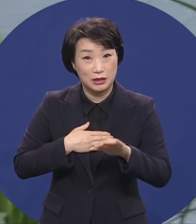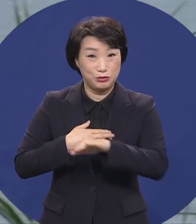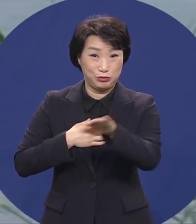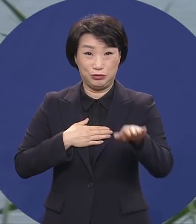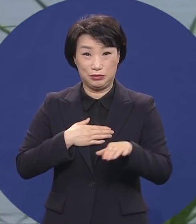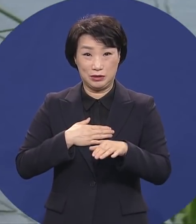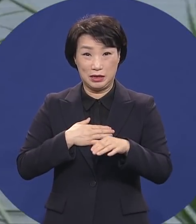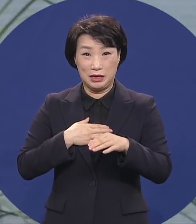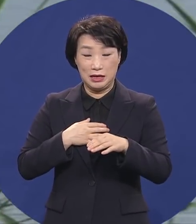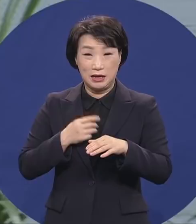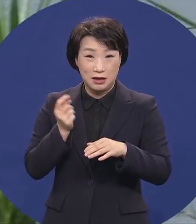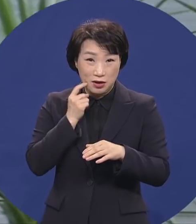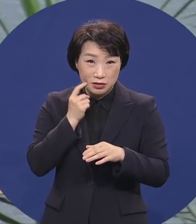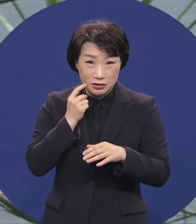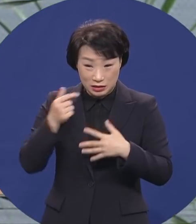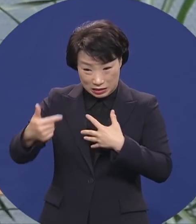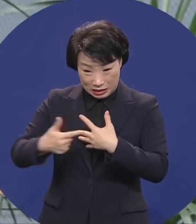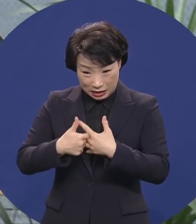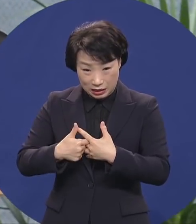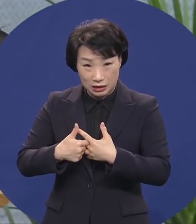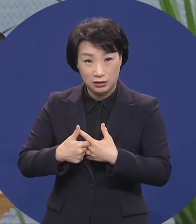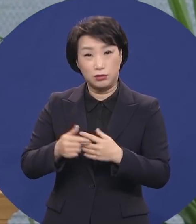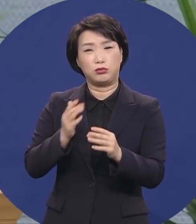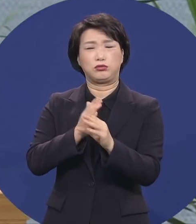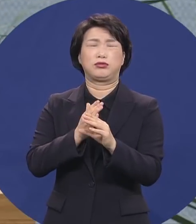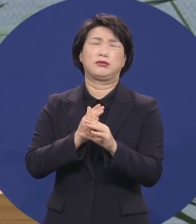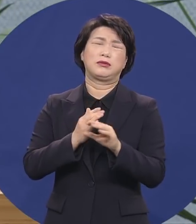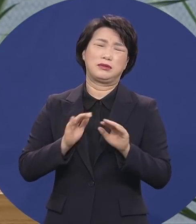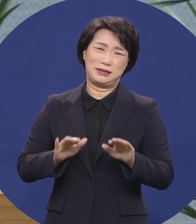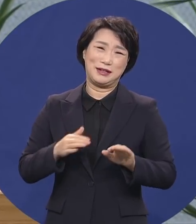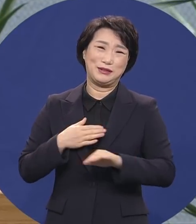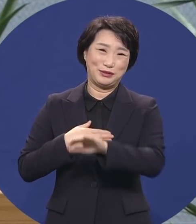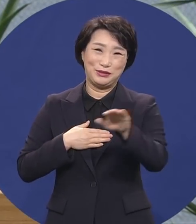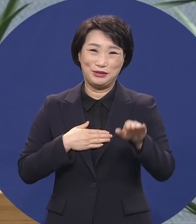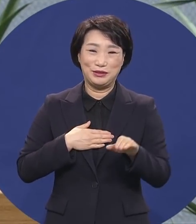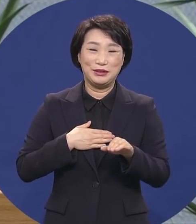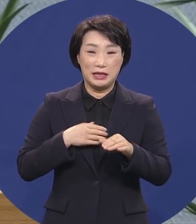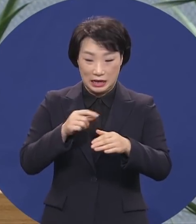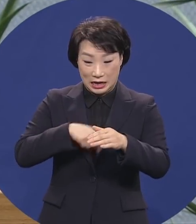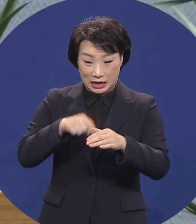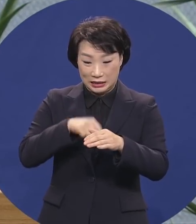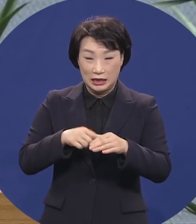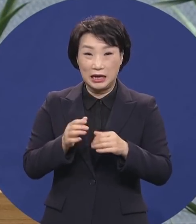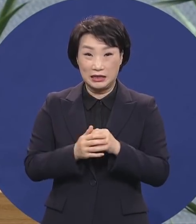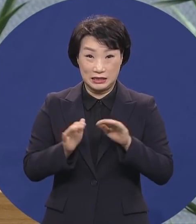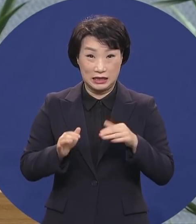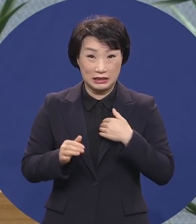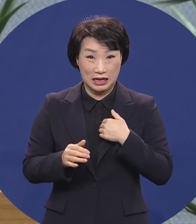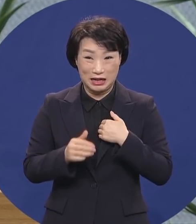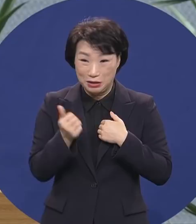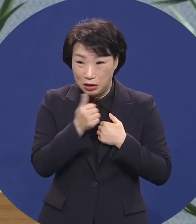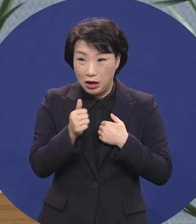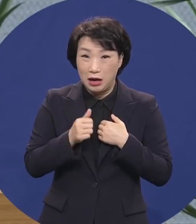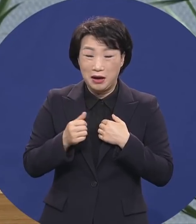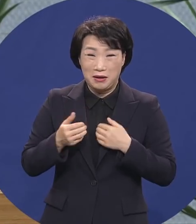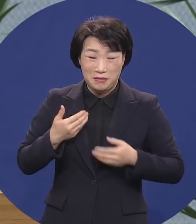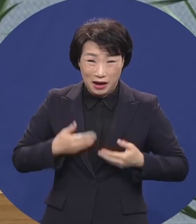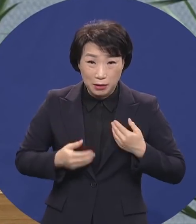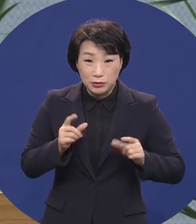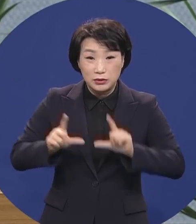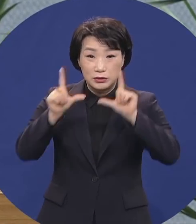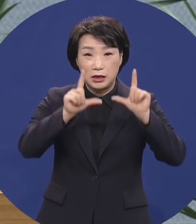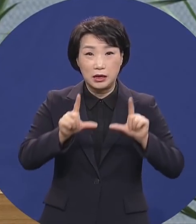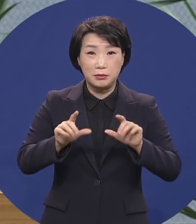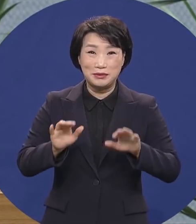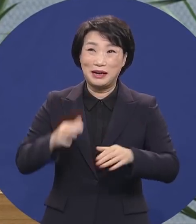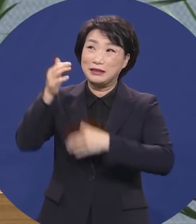위선을 떨어지게 보고 있으며 얼마나 우리들이 변명하기에 바쁜 삶에